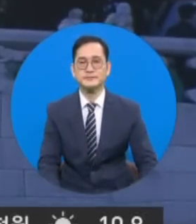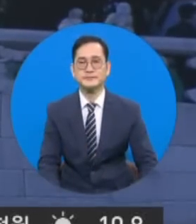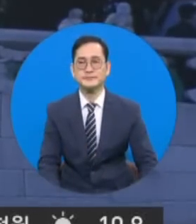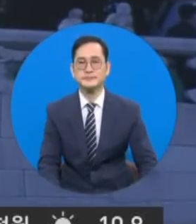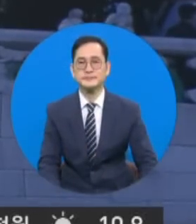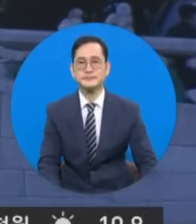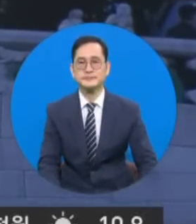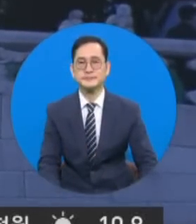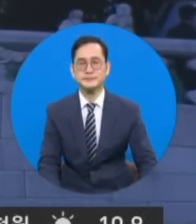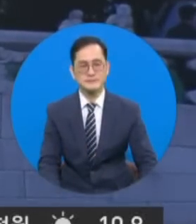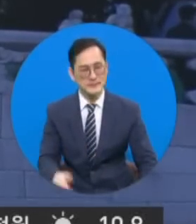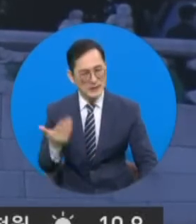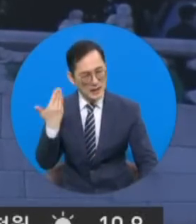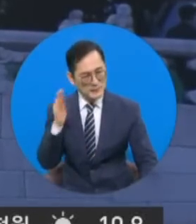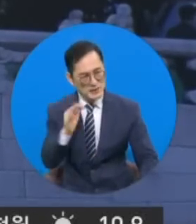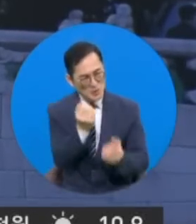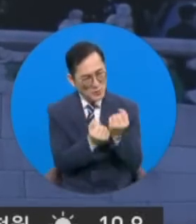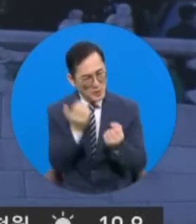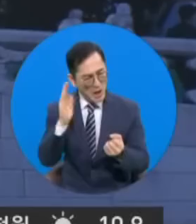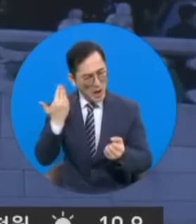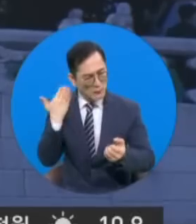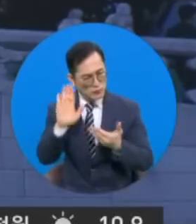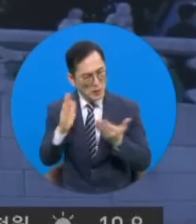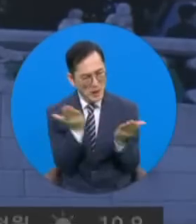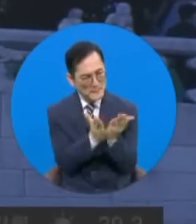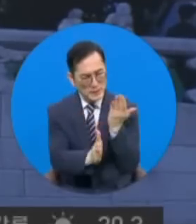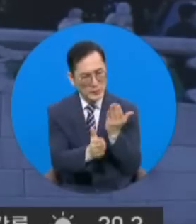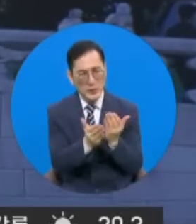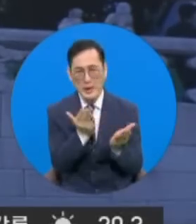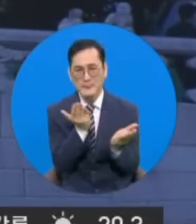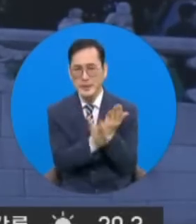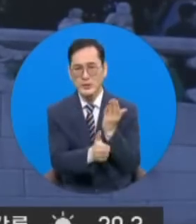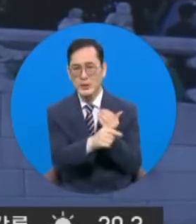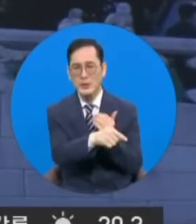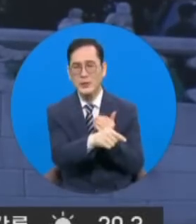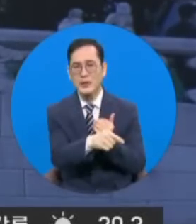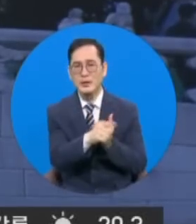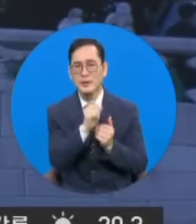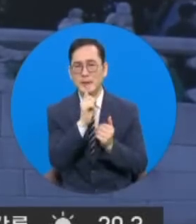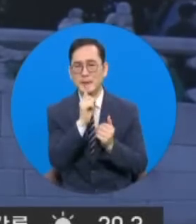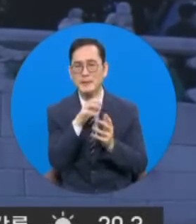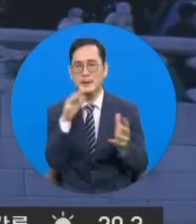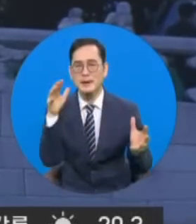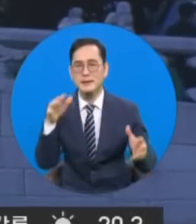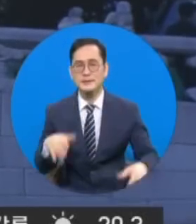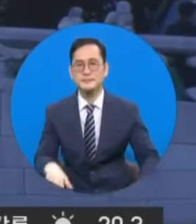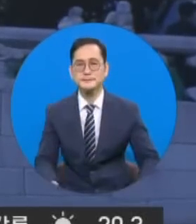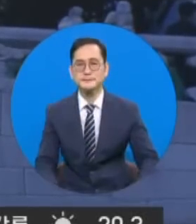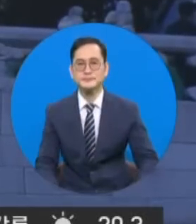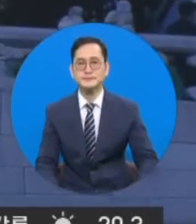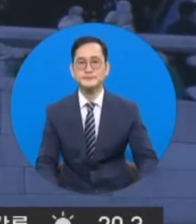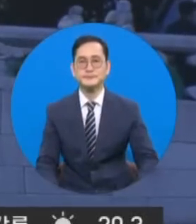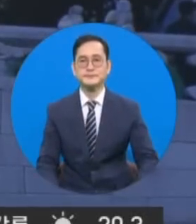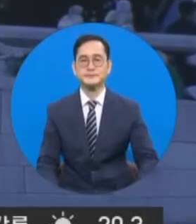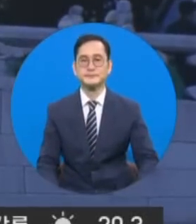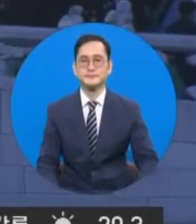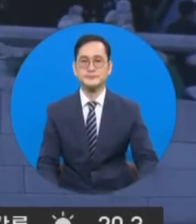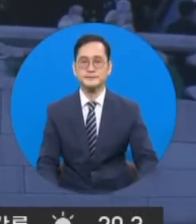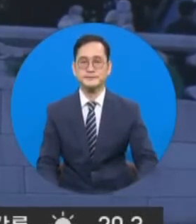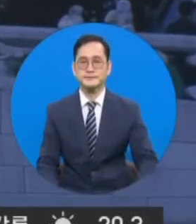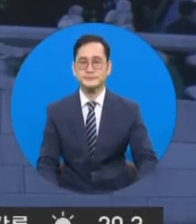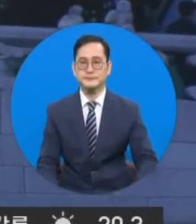내지는 앞뒤가 맞지 않다는 지적도 제기됩니다 어떤게 논란이고 문제일까요 오늘 첫 번째 소식으로 전해드리겠습니다